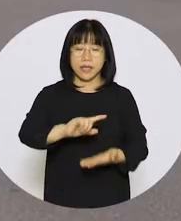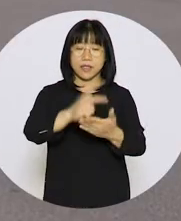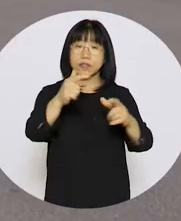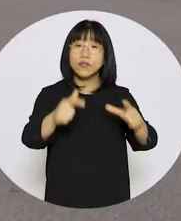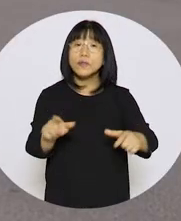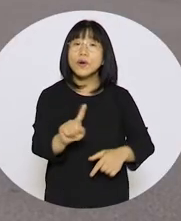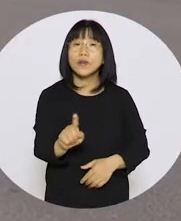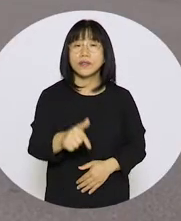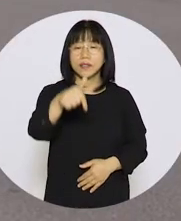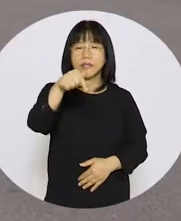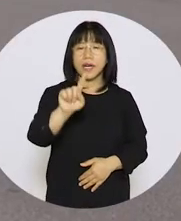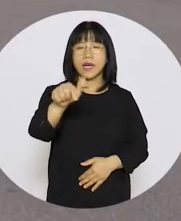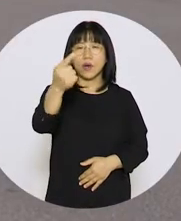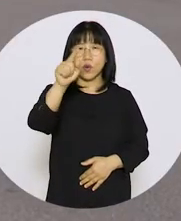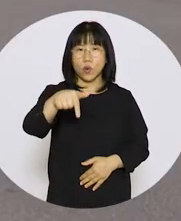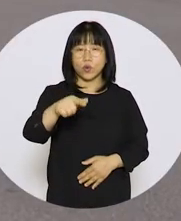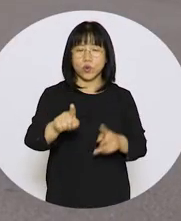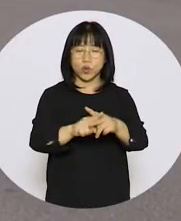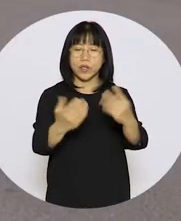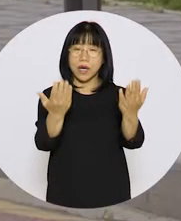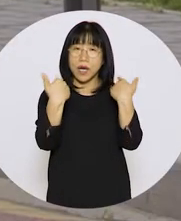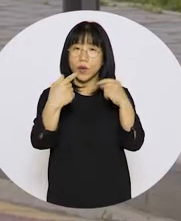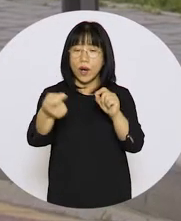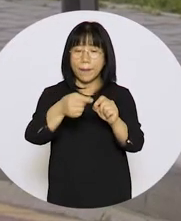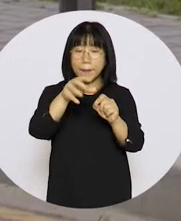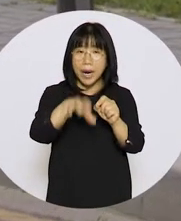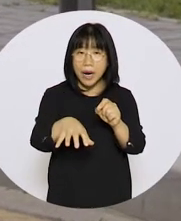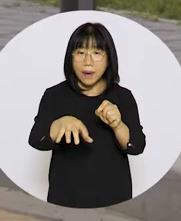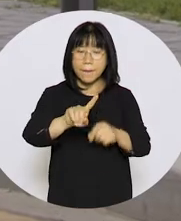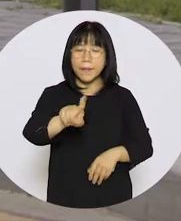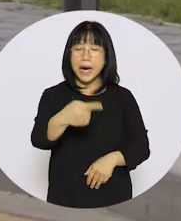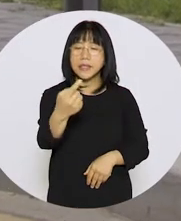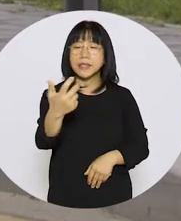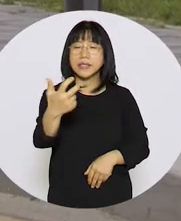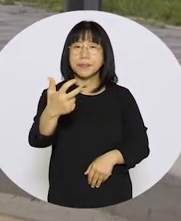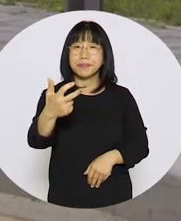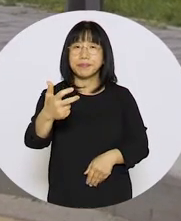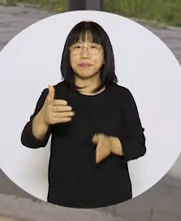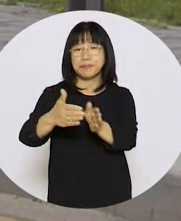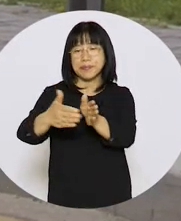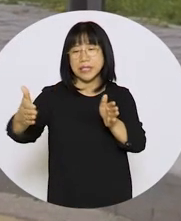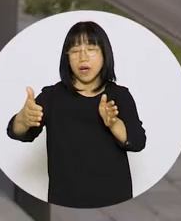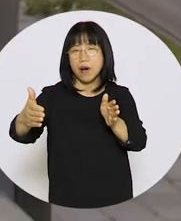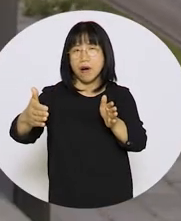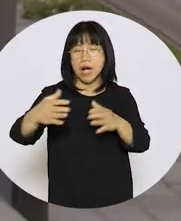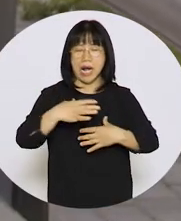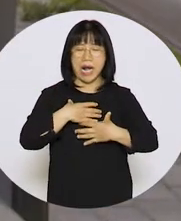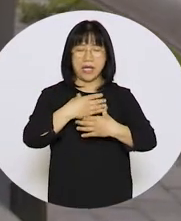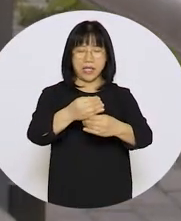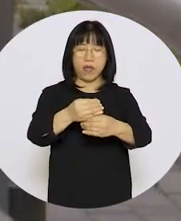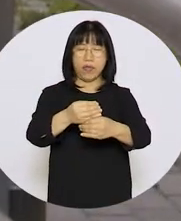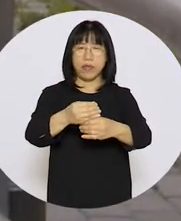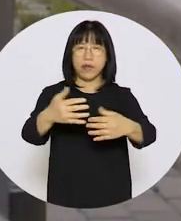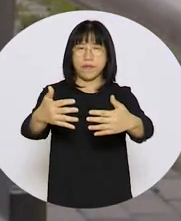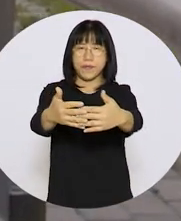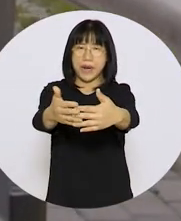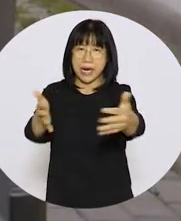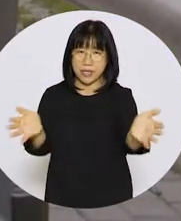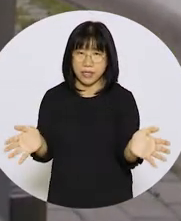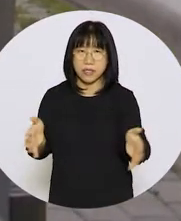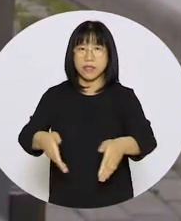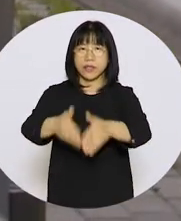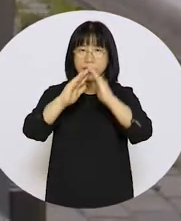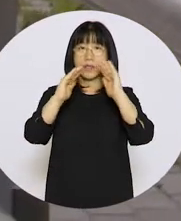강서구는 가곡 초등학교 어린이 보호구역 내에 170m 구간의 보행자 안전 펜스를 추가로 설치했습니다